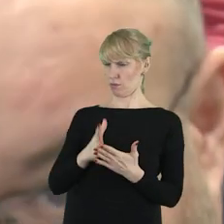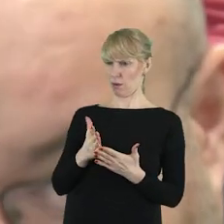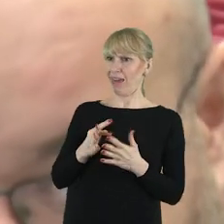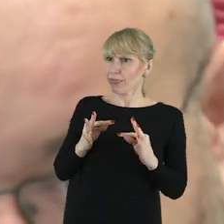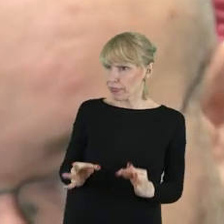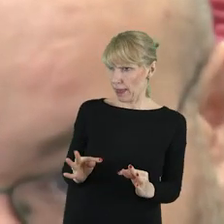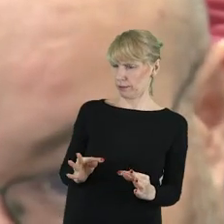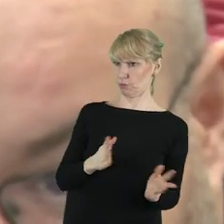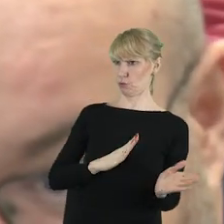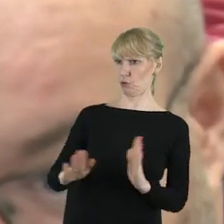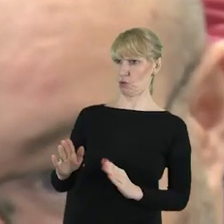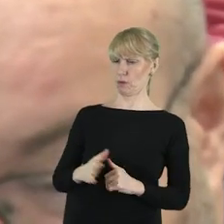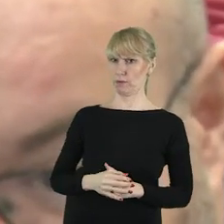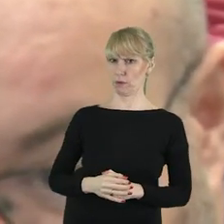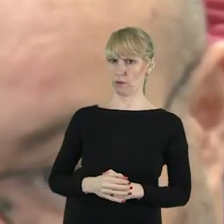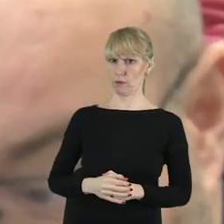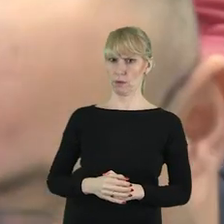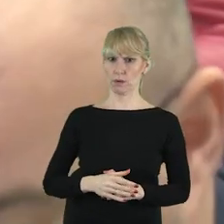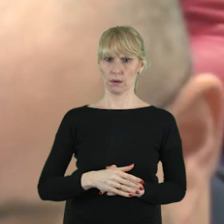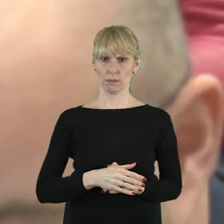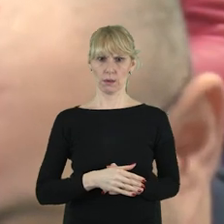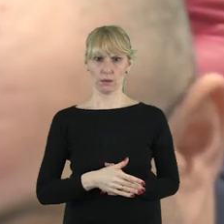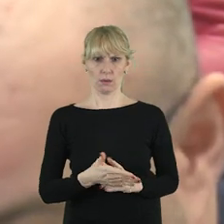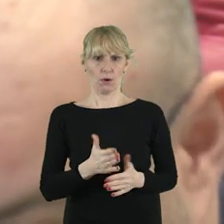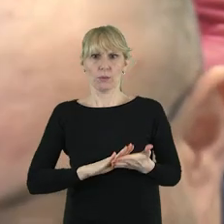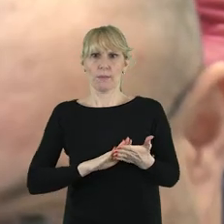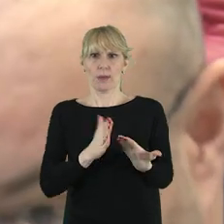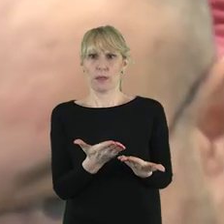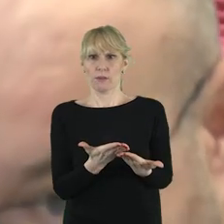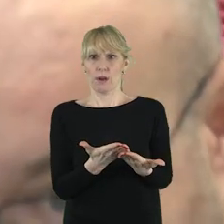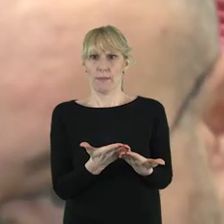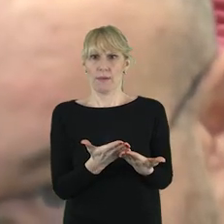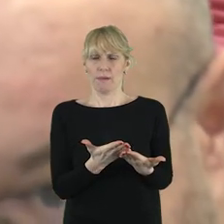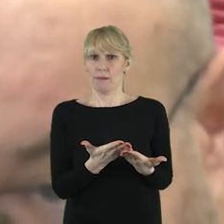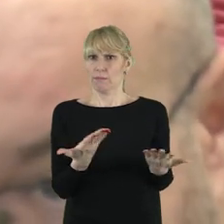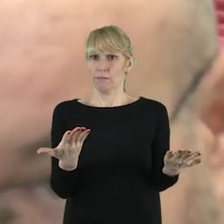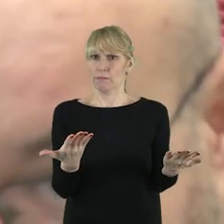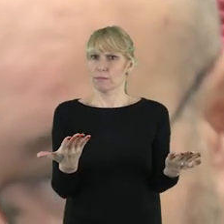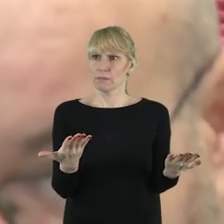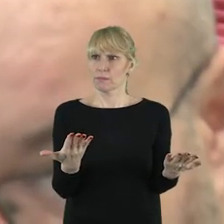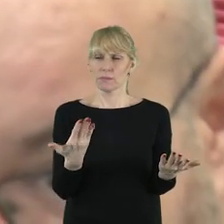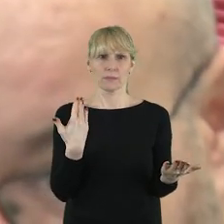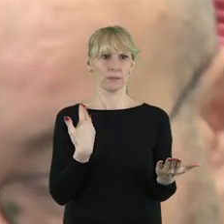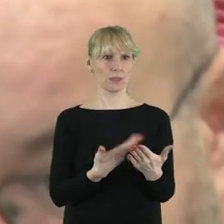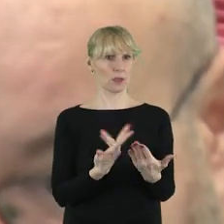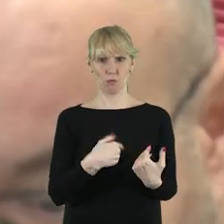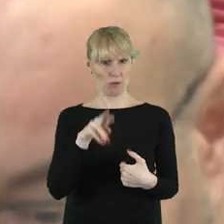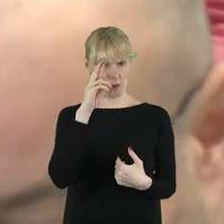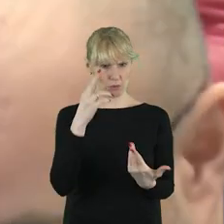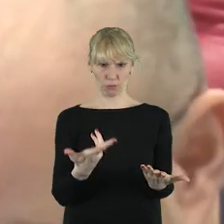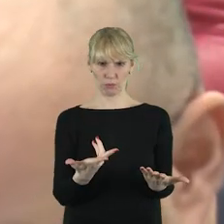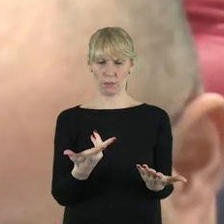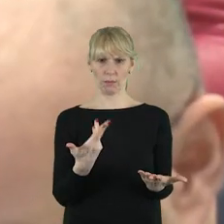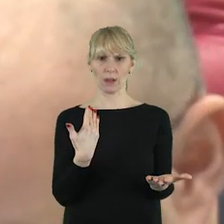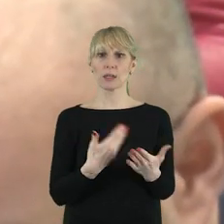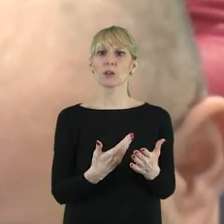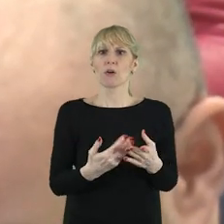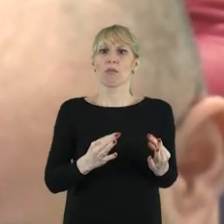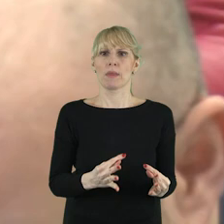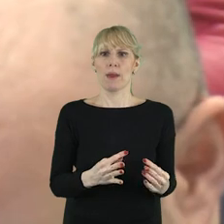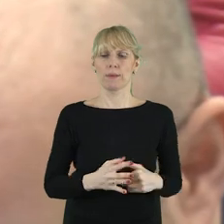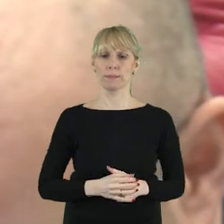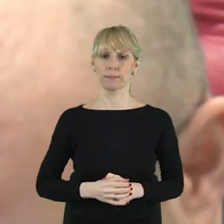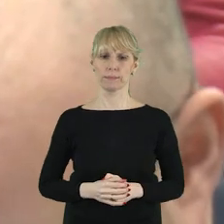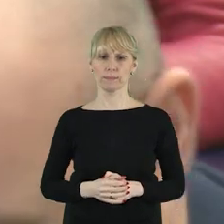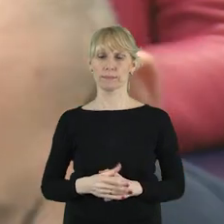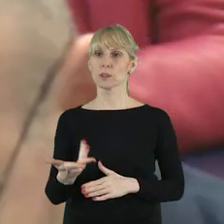jesteśmy? Bo ja tutaj naprawdę czegoś nie rozumiem. Mamy tutaj wśród radnych przedstawicieli Rady Społecznej